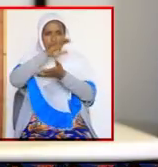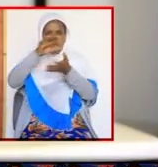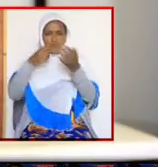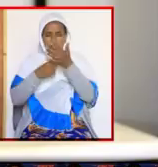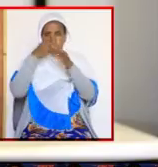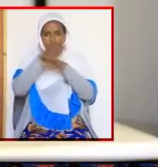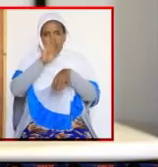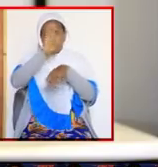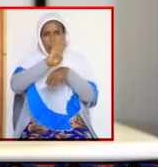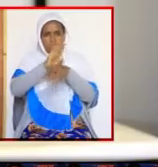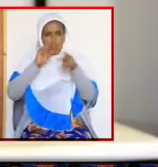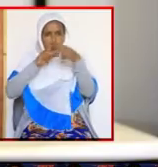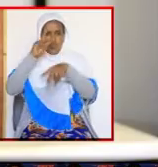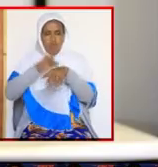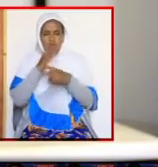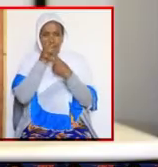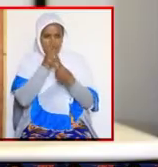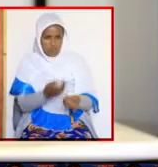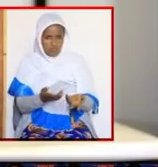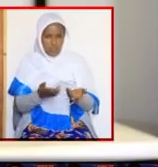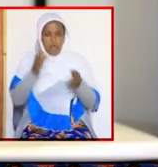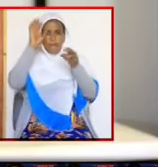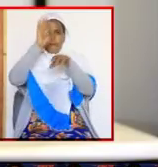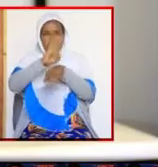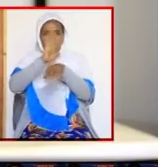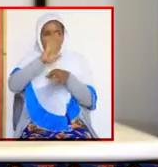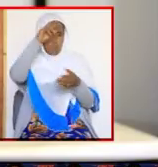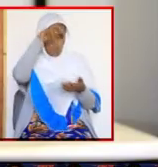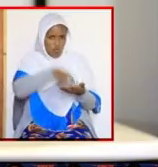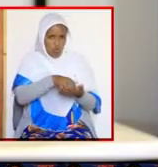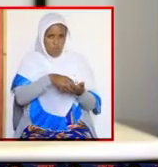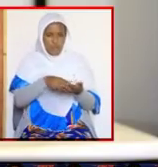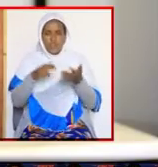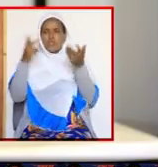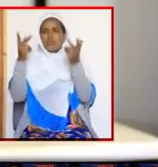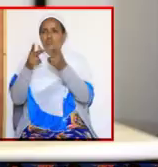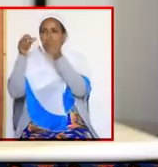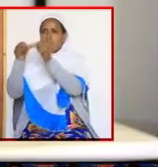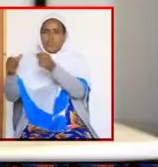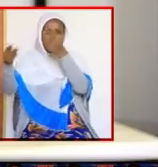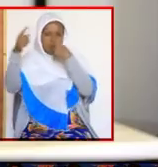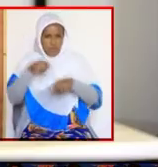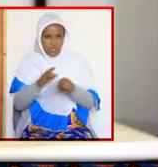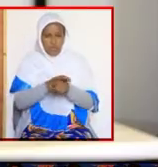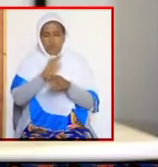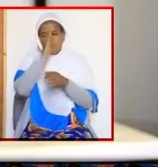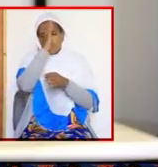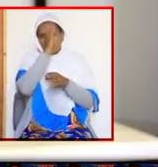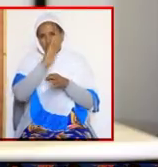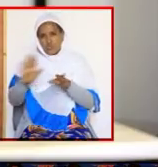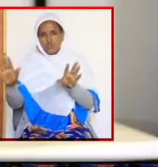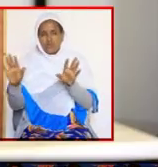በኋላ ቤተ ክርስቲያን መድረክ ላይ እንዋል፣ ቤተ ክርስቲያን እንቁም፣ የቱለን እንደምንመጣ